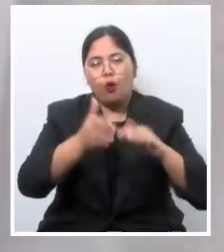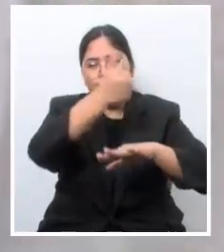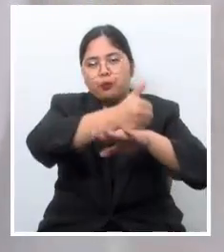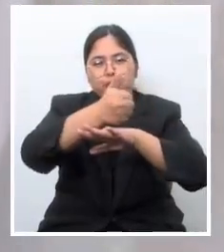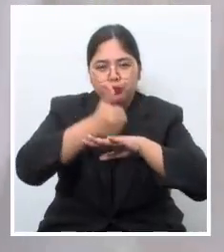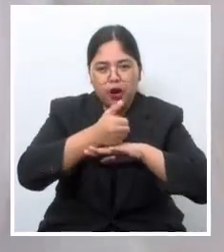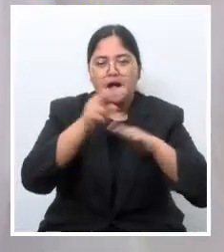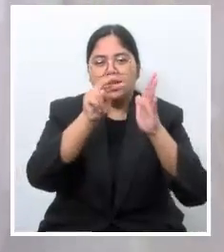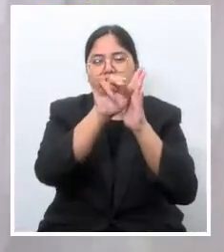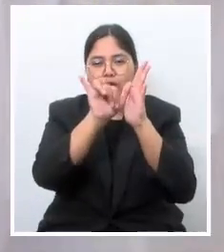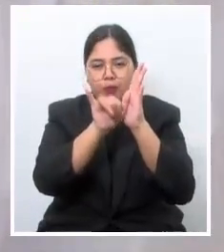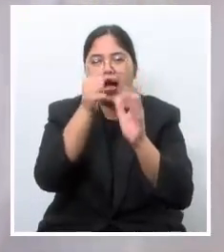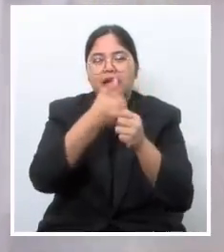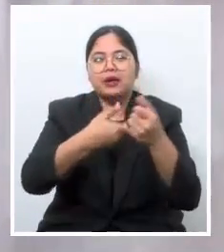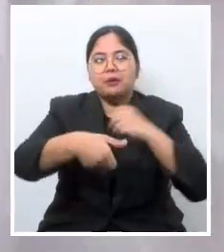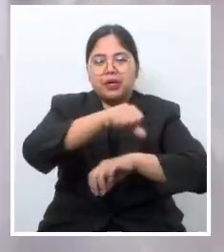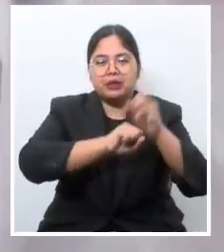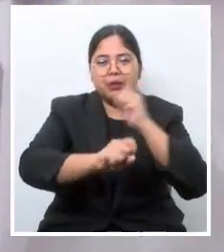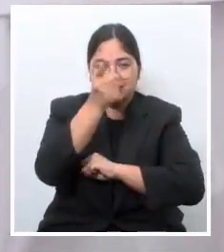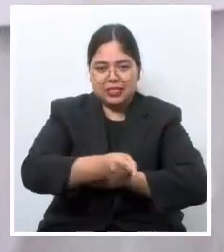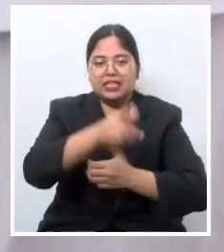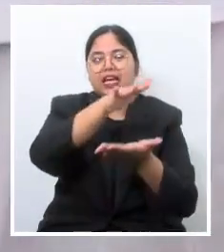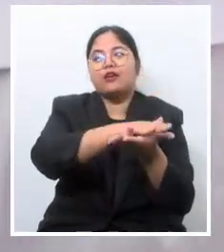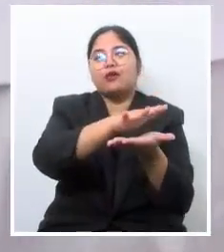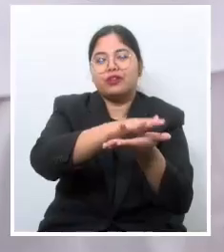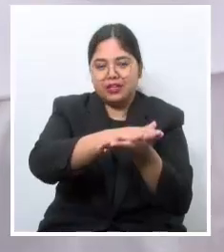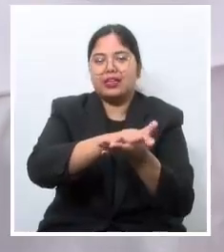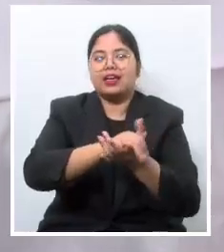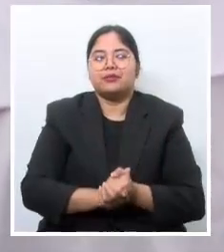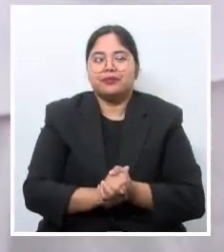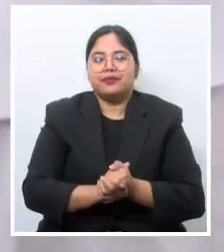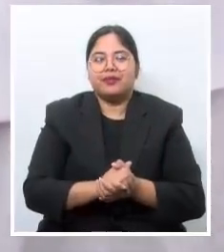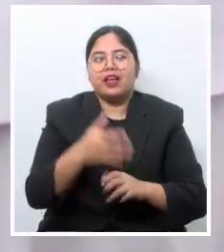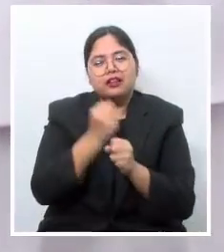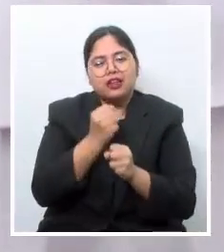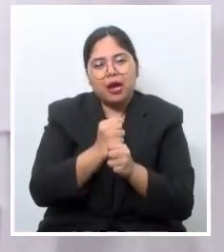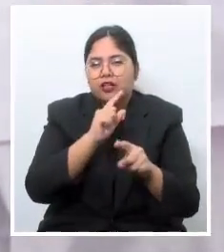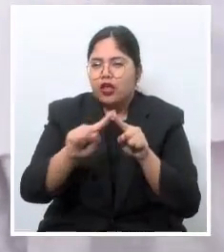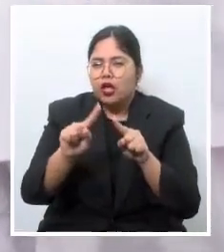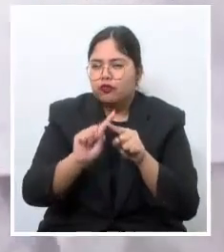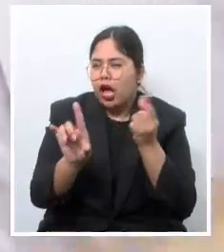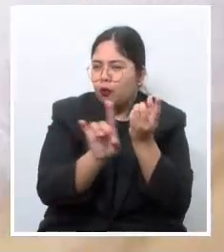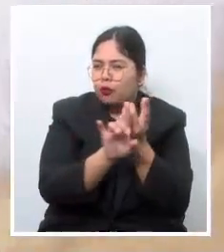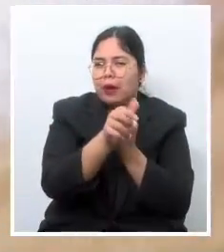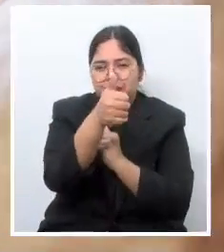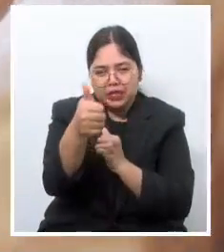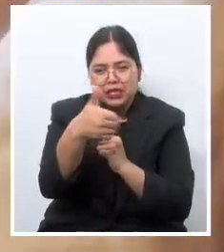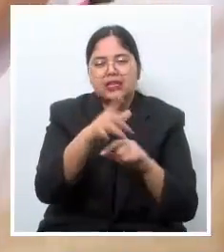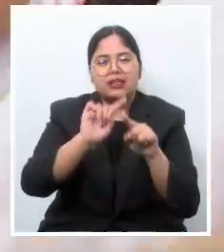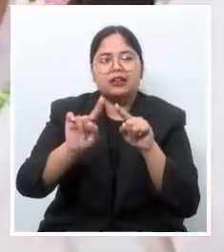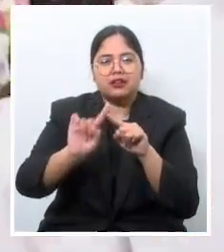นโยบายลงสู่การปฏิบัติในสถานศึกษาดำเนินงานให้เกิดประสิทธิภาพและเกิดความยั่ง